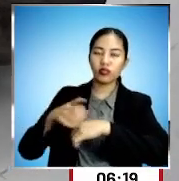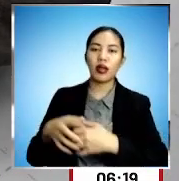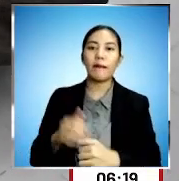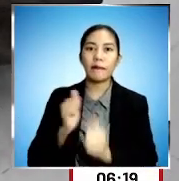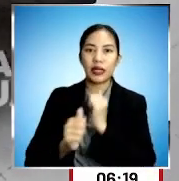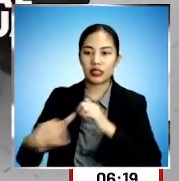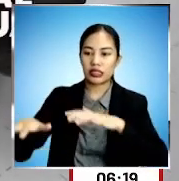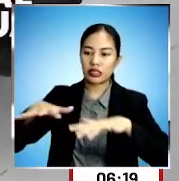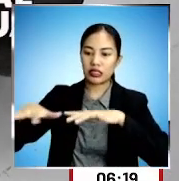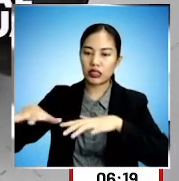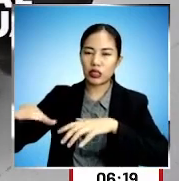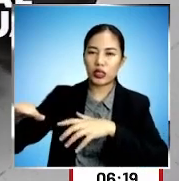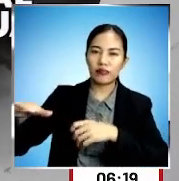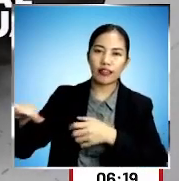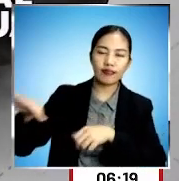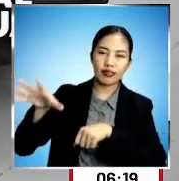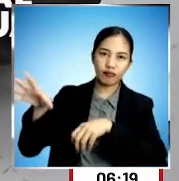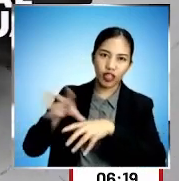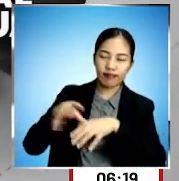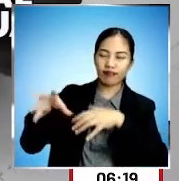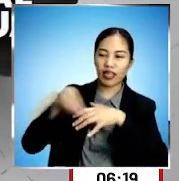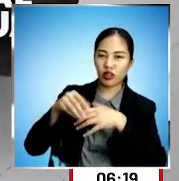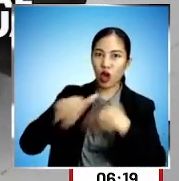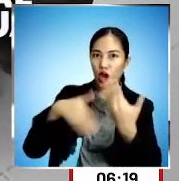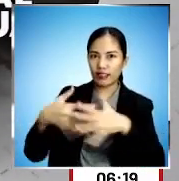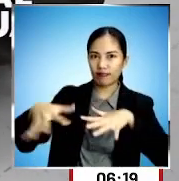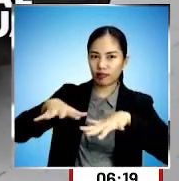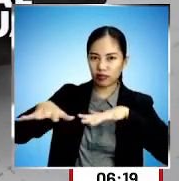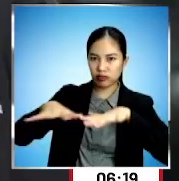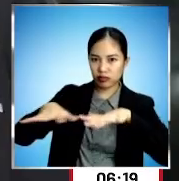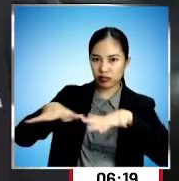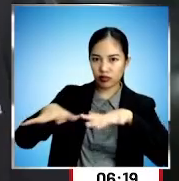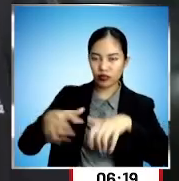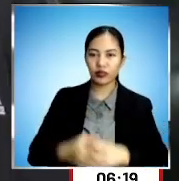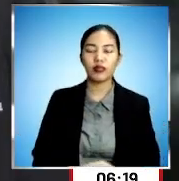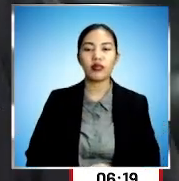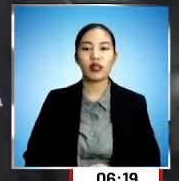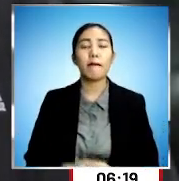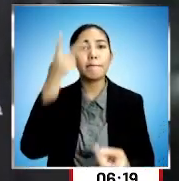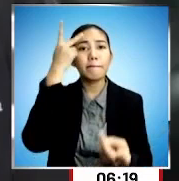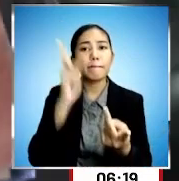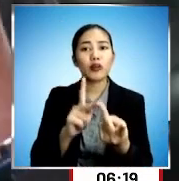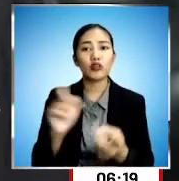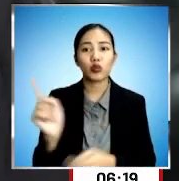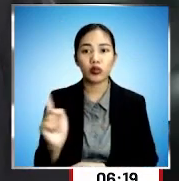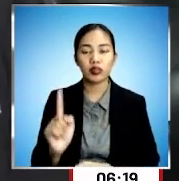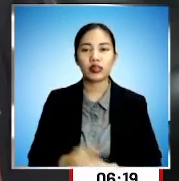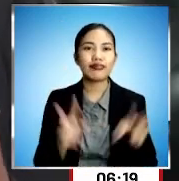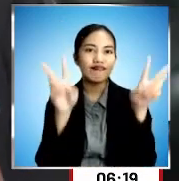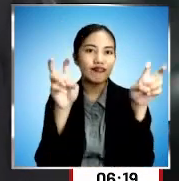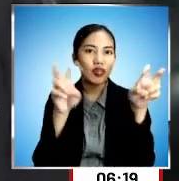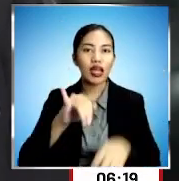i-absorb ang lateral at vertical movement ng lindol. Ang purpose nito, from the term is self-isolator, no? Meaning we have to isolate